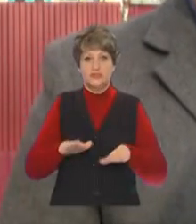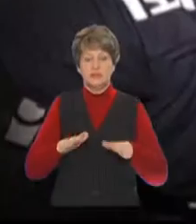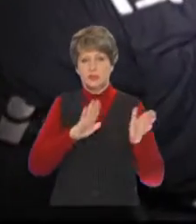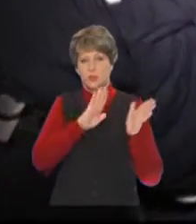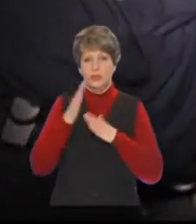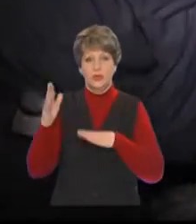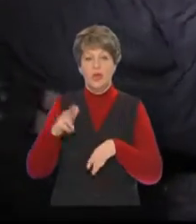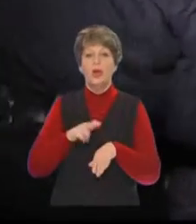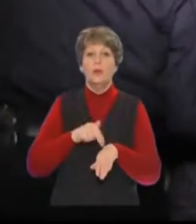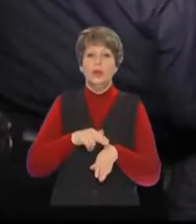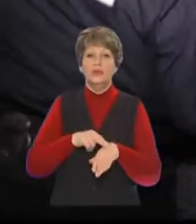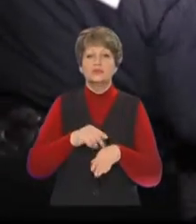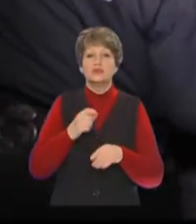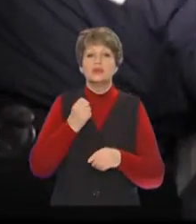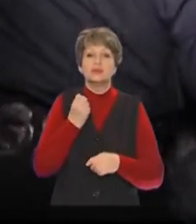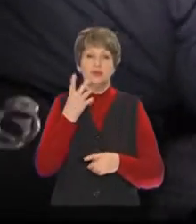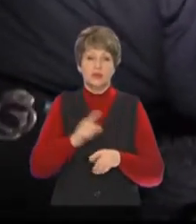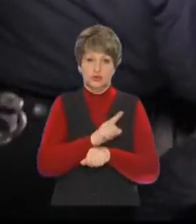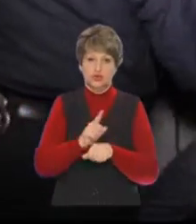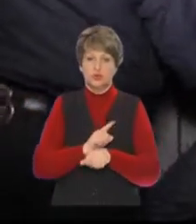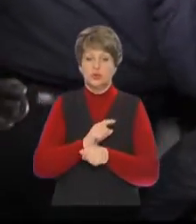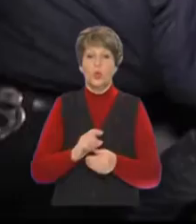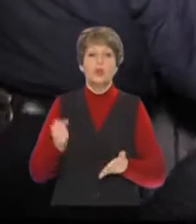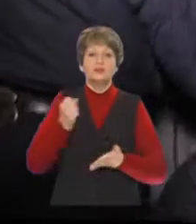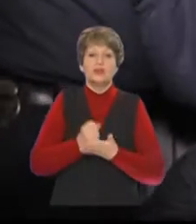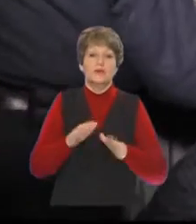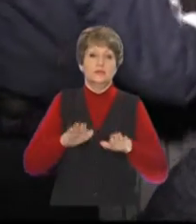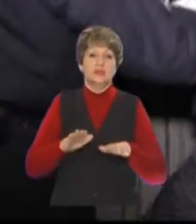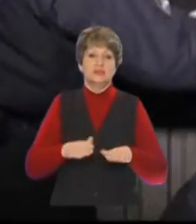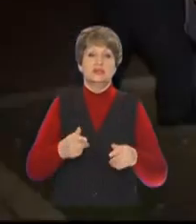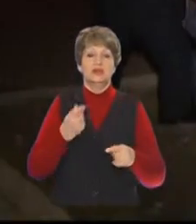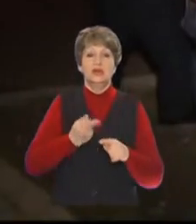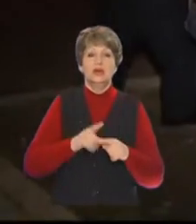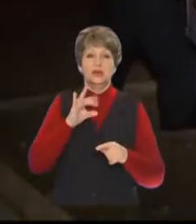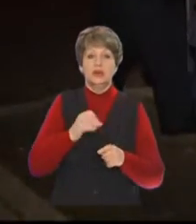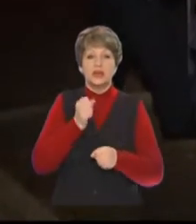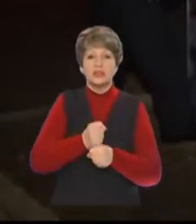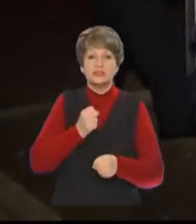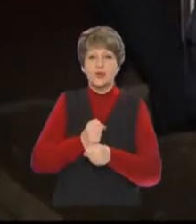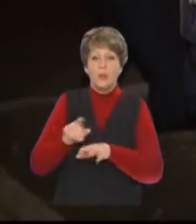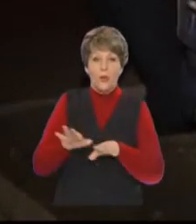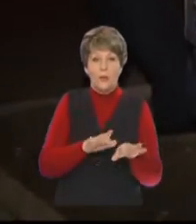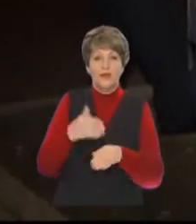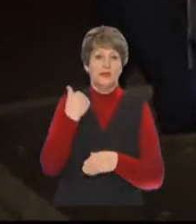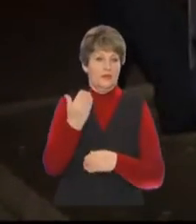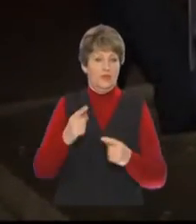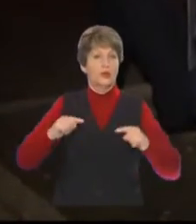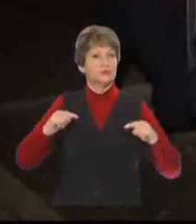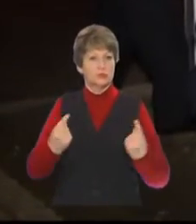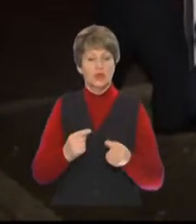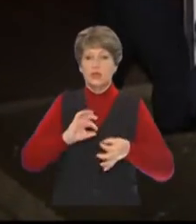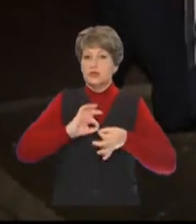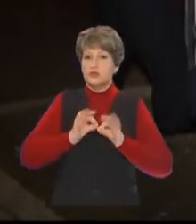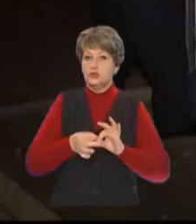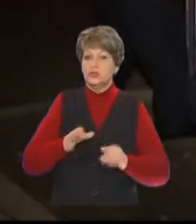події. Поліцейські протягом декількох годин встановили місце знаходження зловмисника та розробили операцію із його затримання.